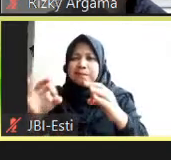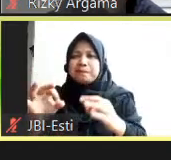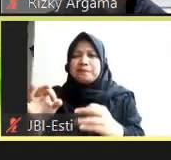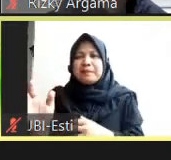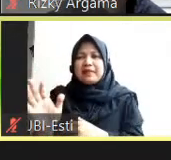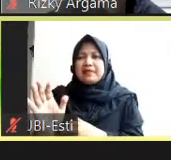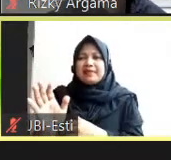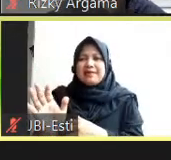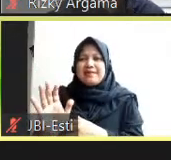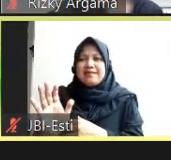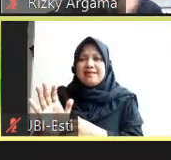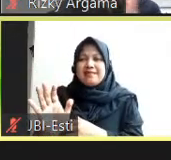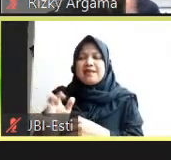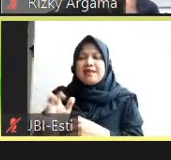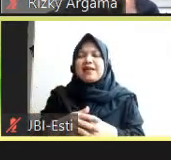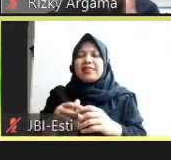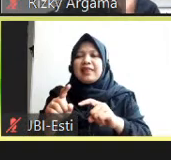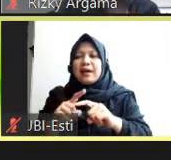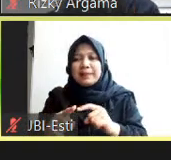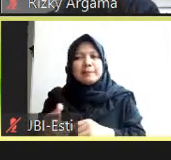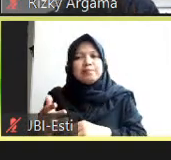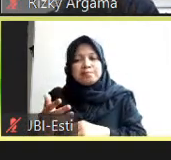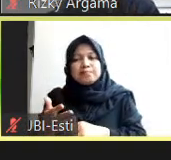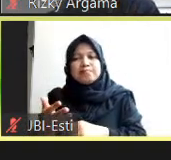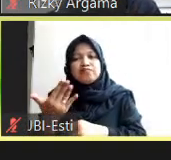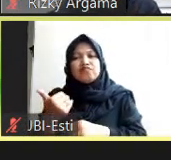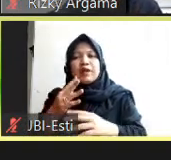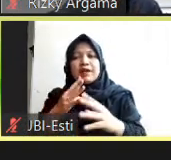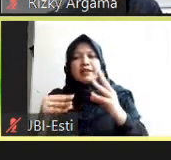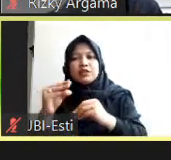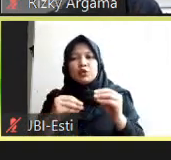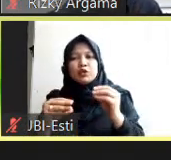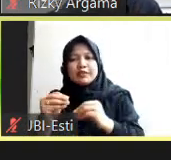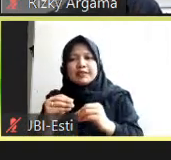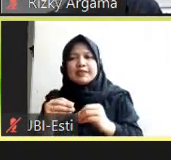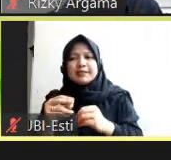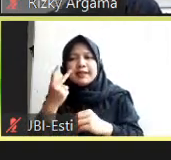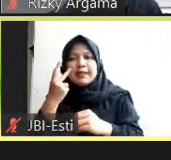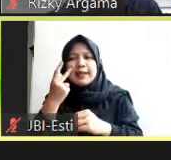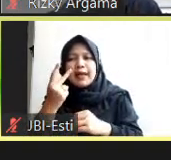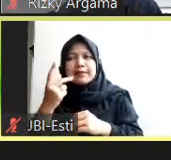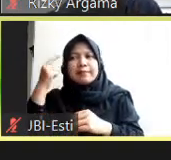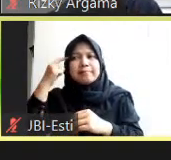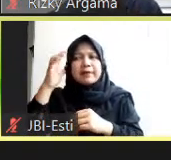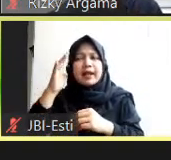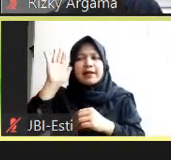masa depan. Tapi mari kita diskusikan dan kita coba lihat ukuran-ukurannya